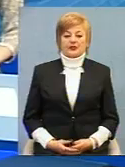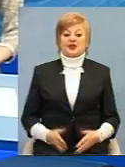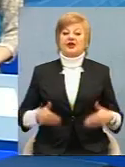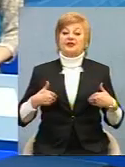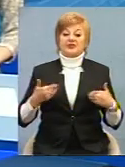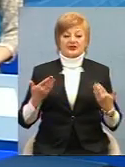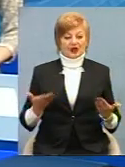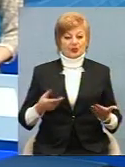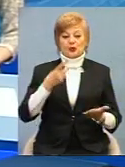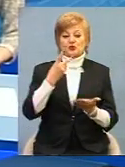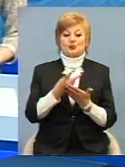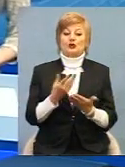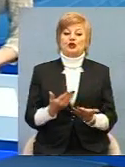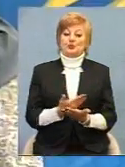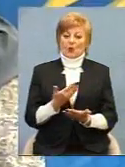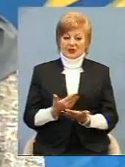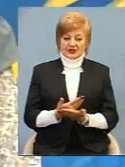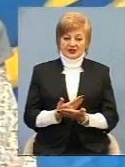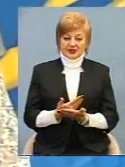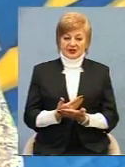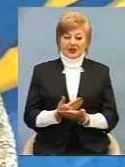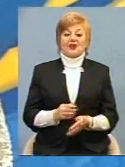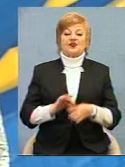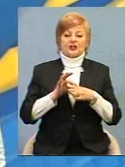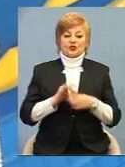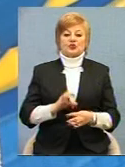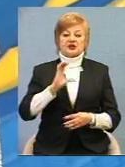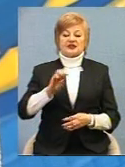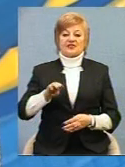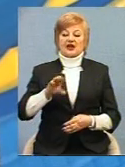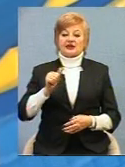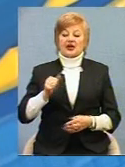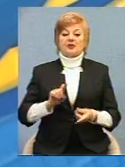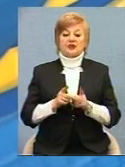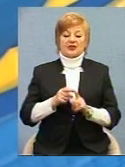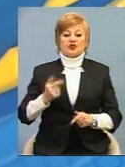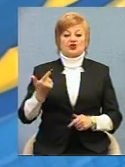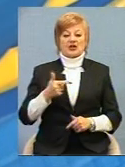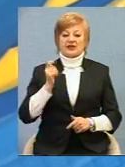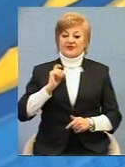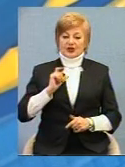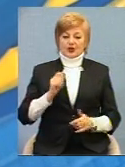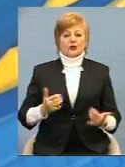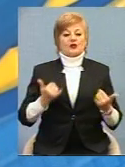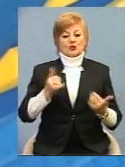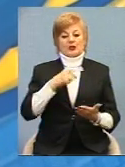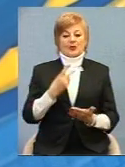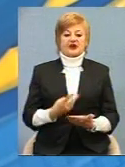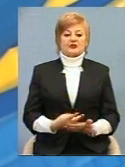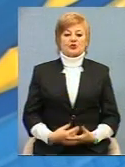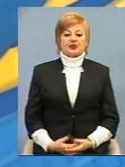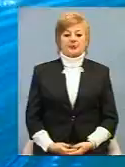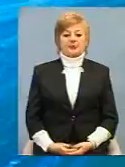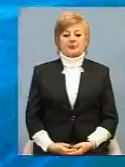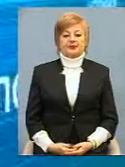Вітаю! Телекур'єр в ефірі Суспільного. В студії новин працюють Світлана Левич та Галина Воротнікова. Сьогодні у випуску ви